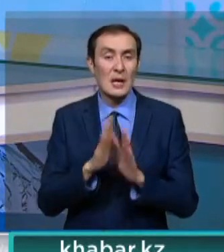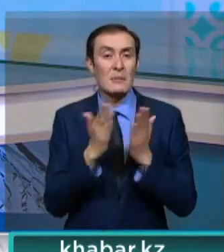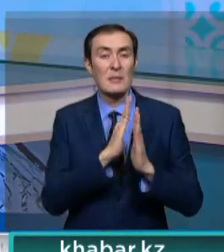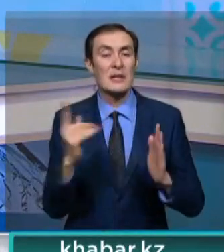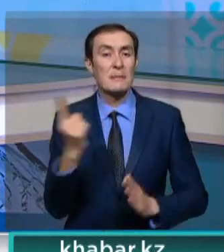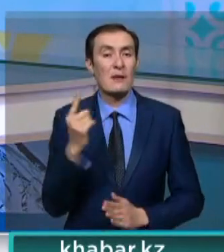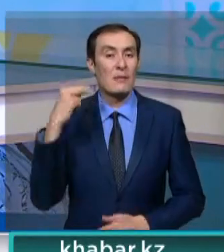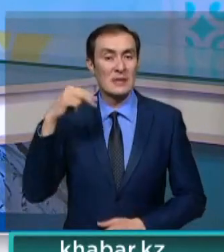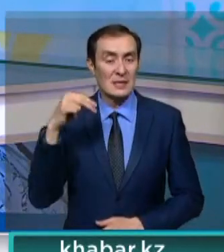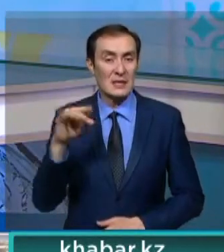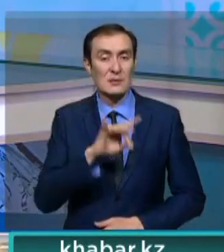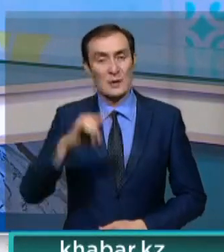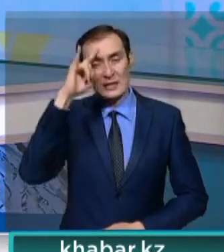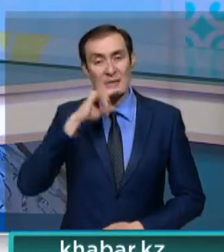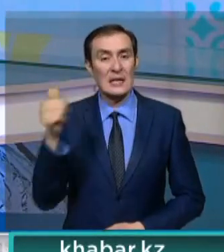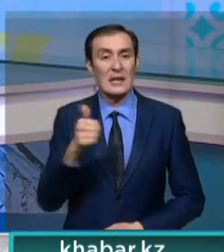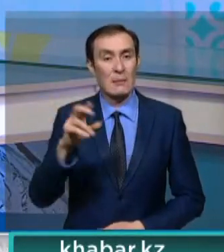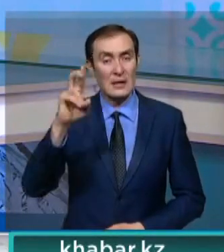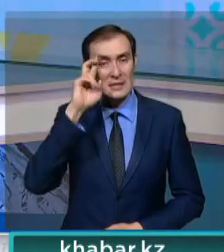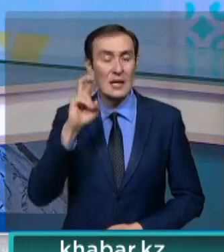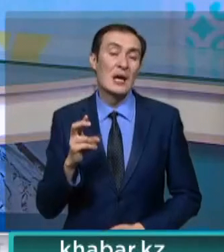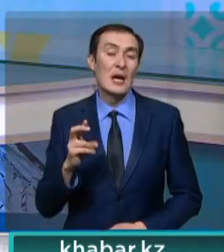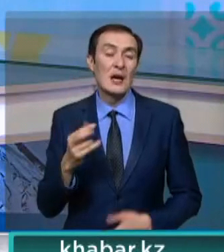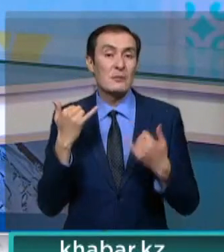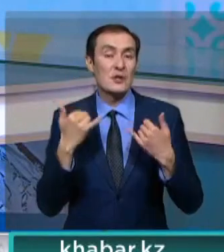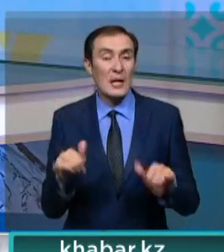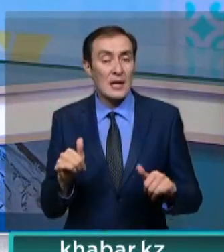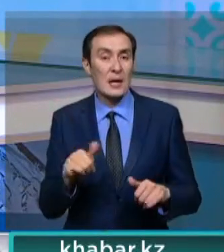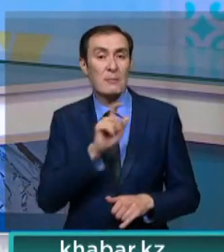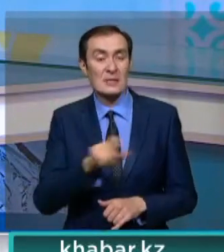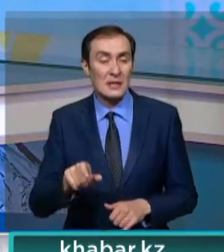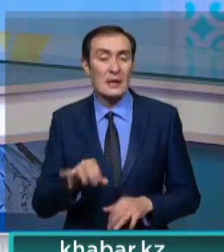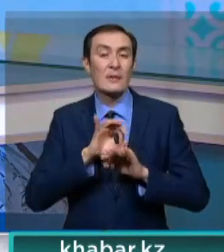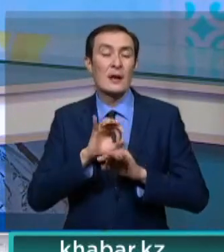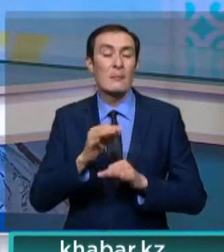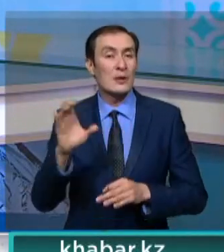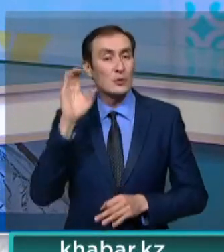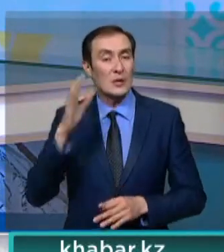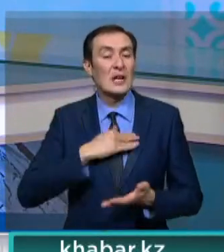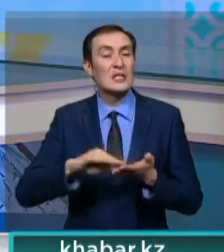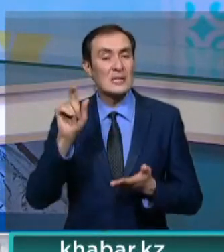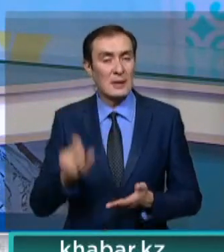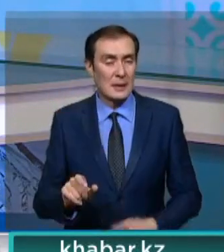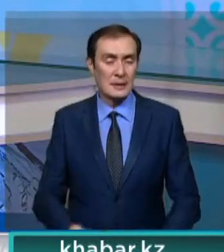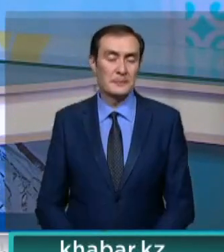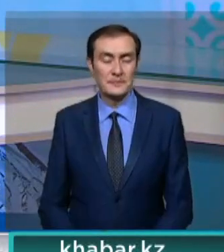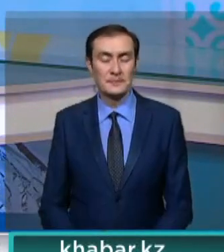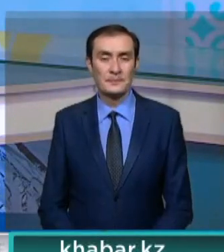библиотеки первого президента Республики Казахстан Ельбасы. Впечатления посетителей записал наш корреспондент Владислав Цой.